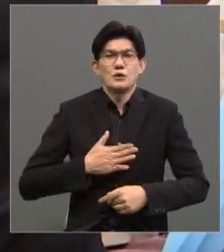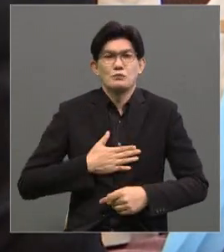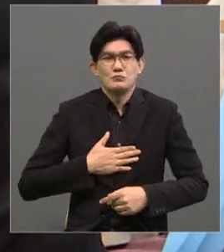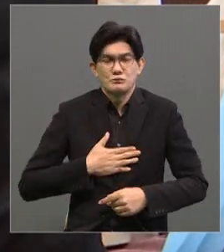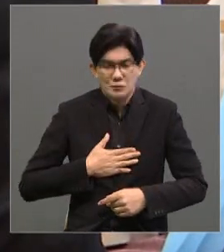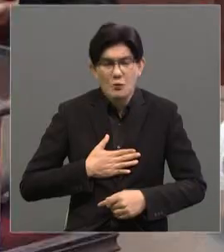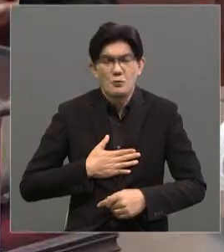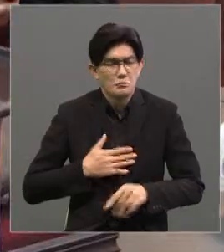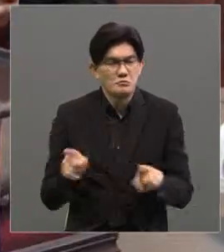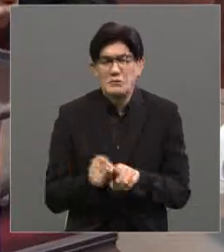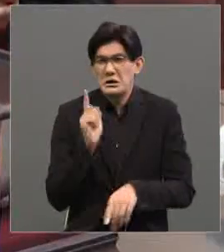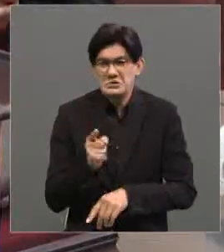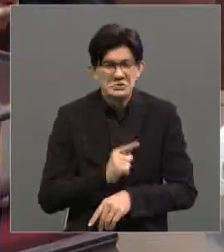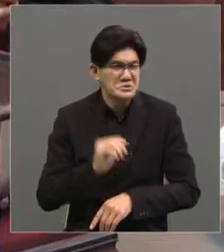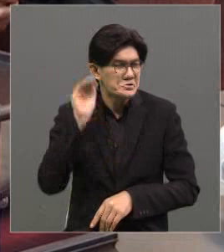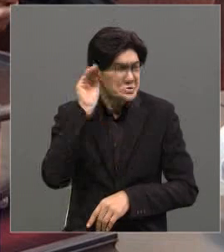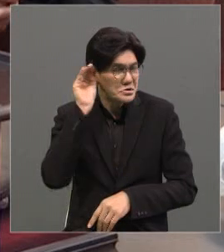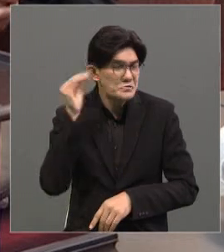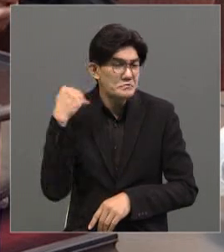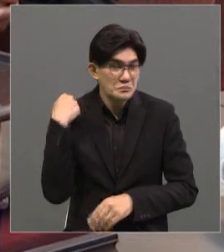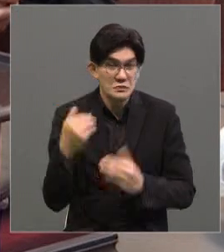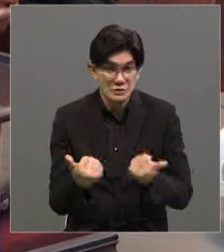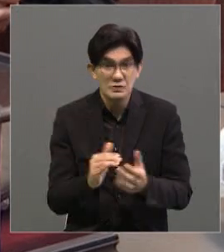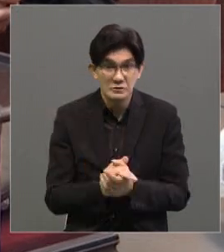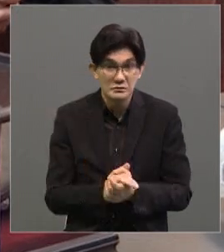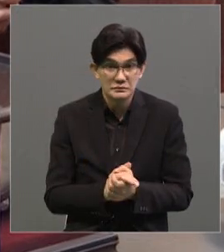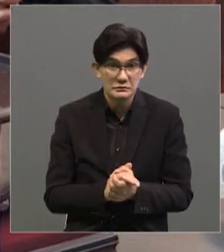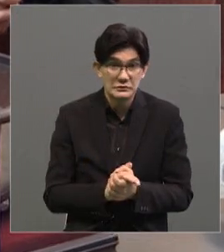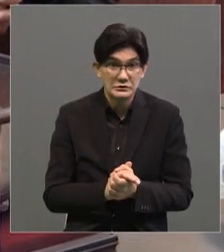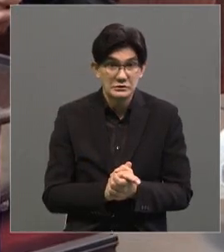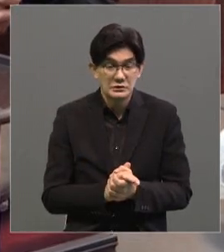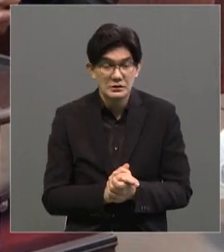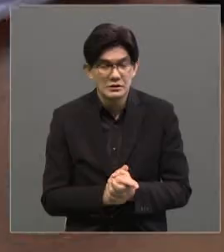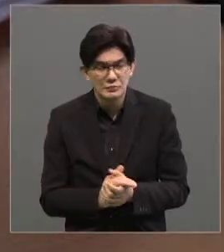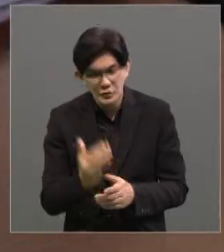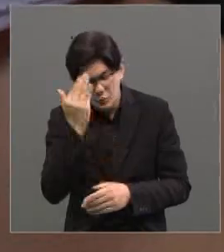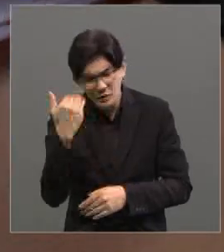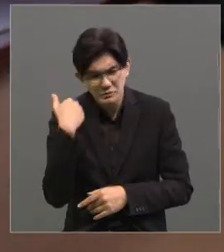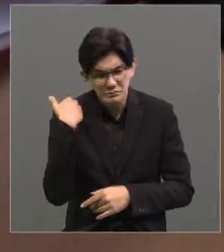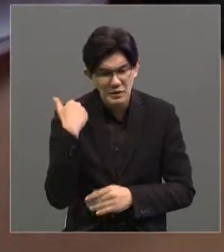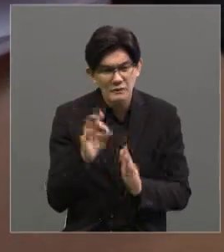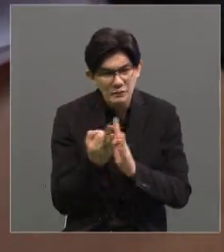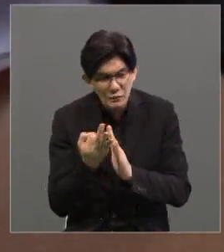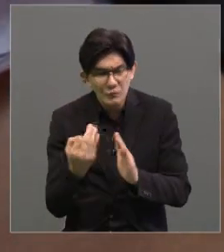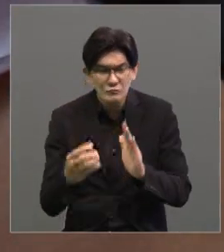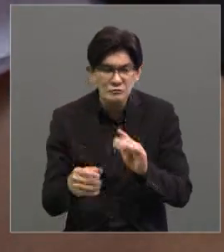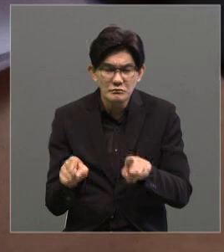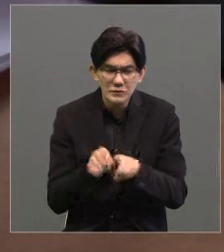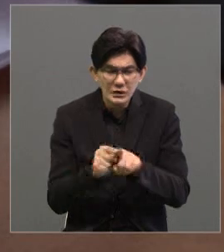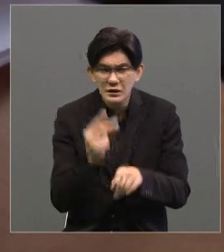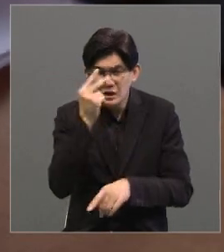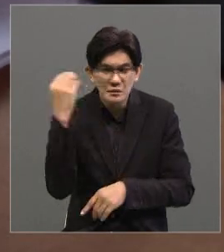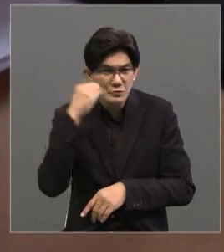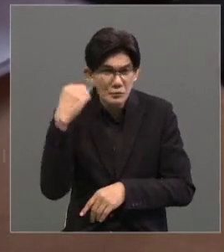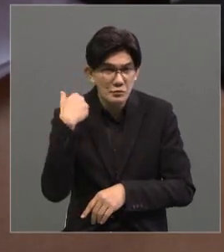ของเจ้าตัวจริงๆเนี่ยจนก็หลงเชื่อกันเพราะฉะนั้นไม่ว่าเขาจะมาทักเราแล้วมันมีความเคลื่อนไหวFacebookจริงๆมันเห็นกันทุกวัน